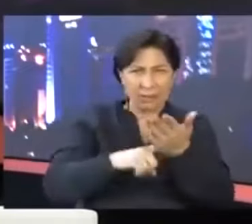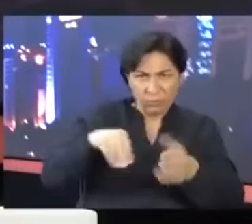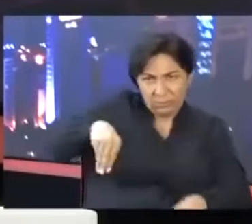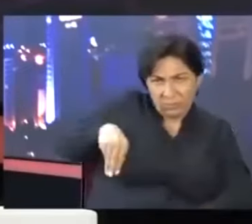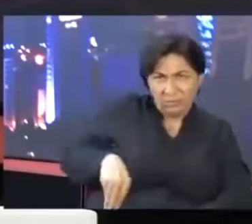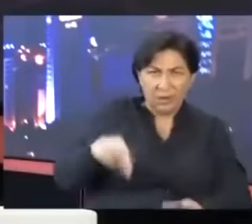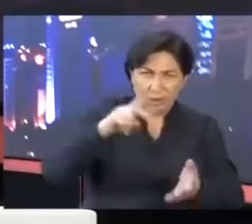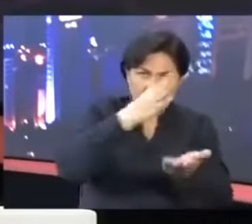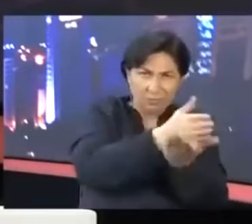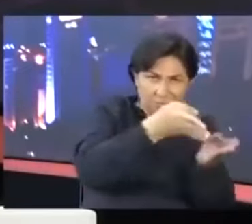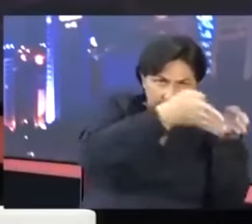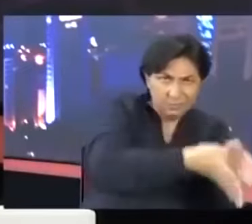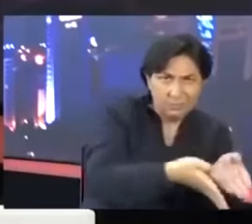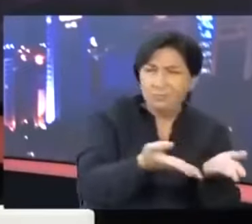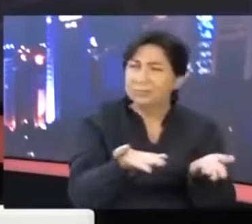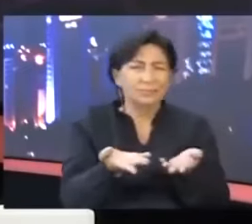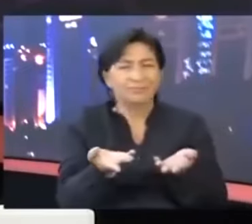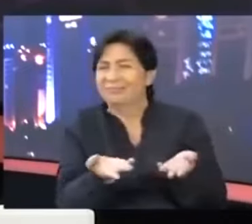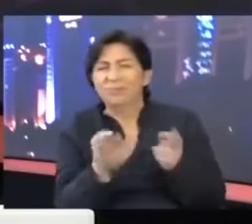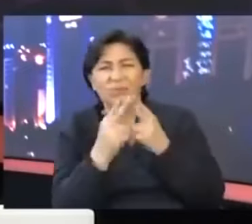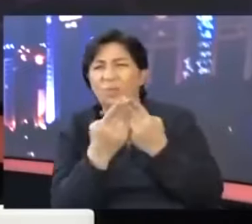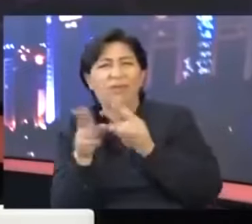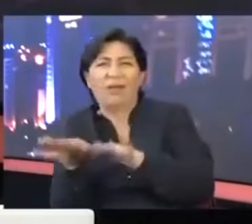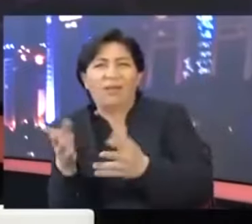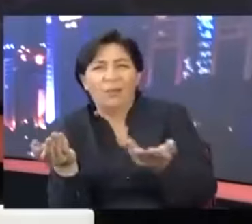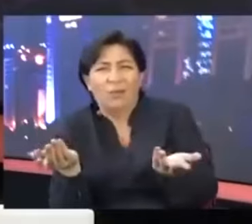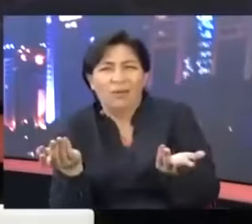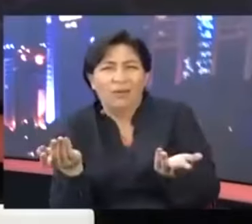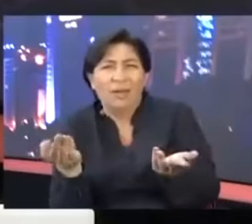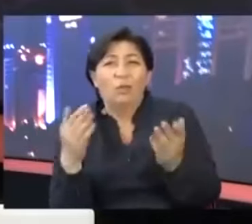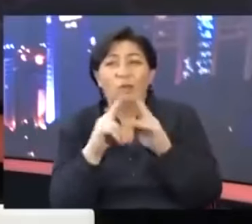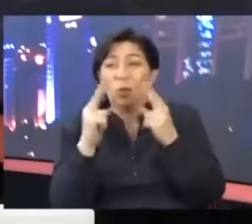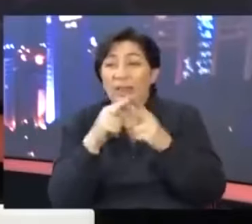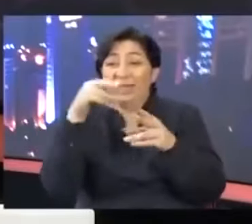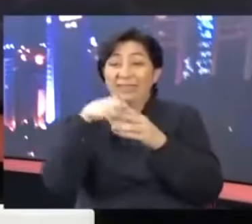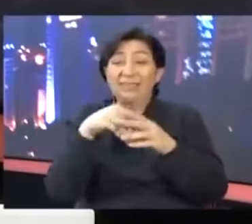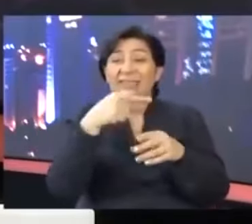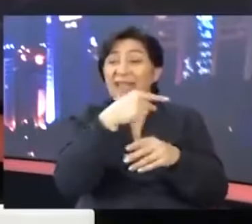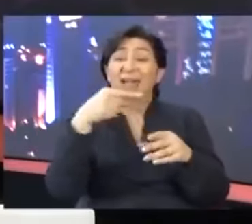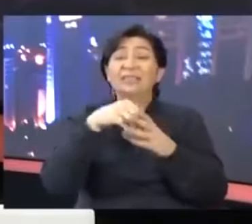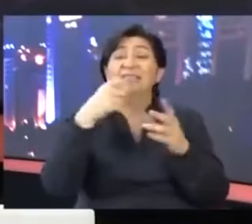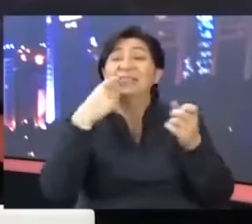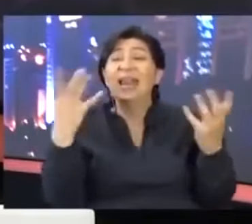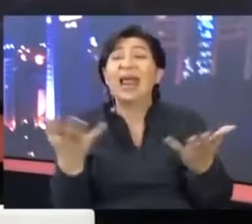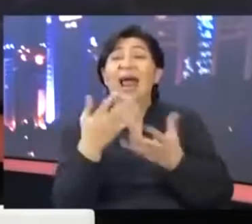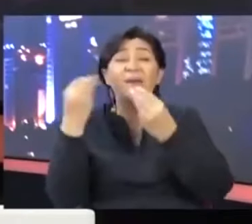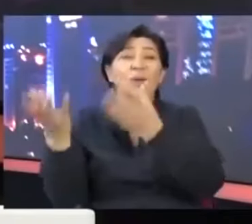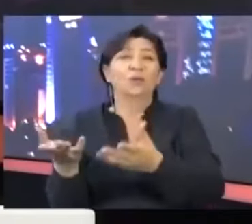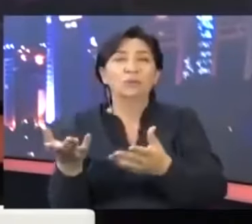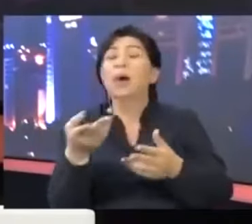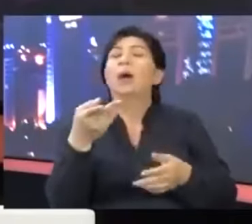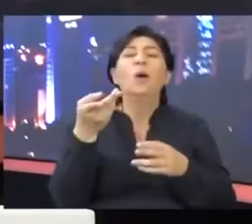ahirete tapu nakli Hepsi Burada kalıyor yani biz dünyadaki bir daire için bile yıllarımızı veriyoruz